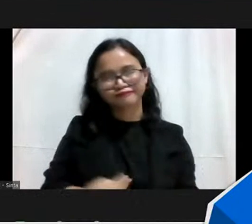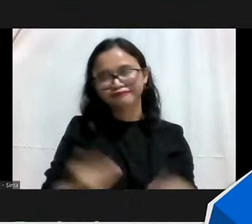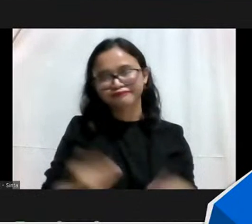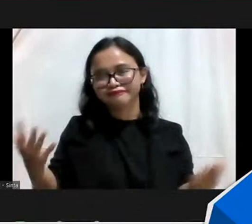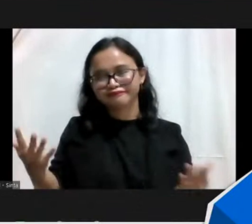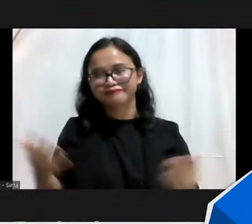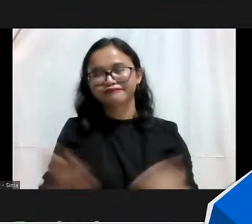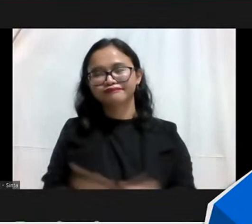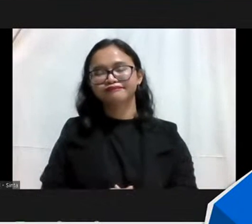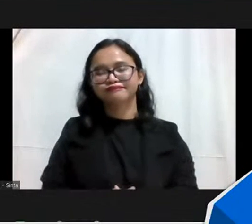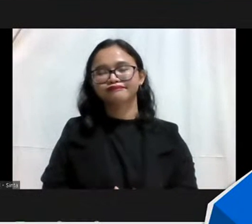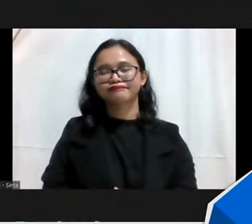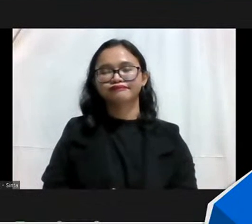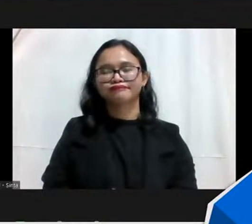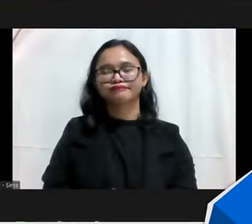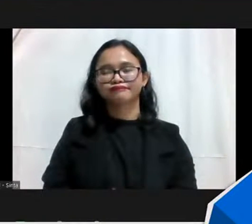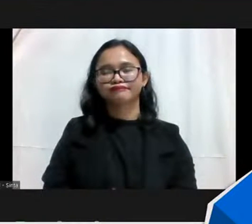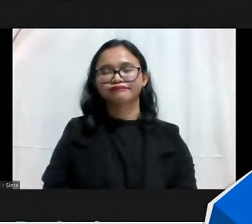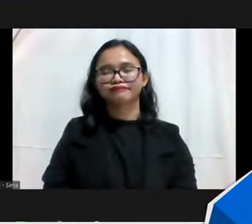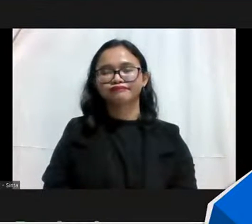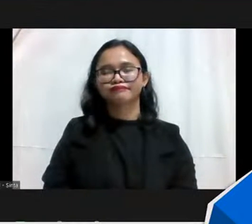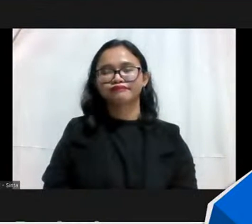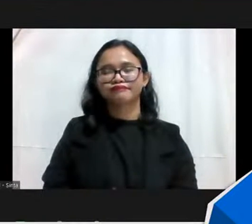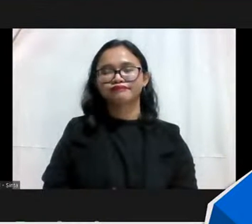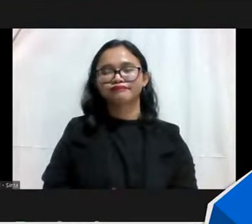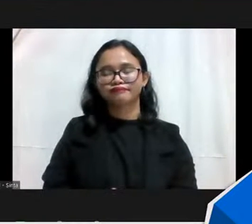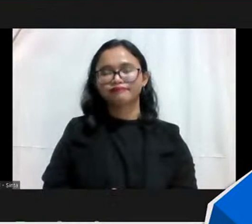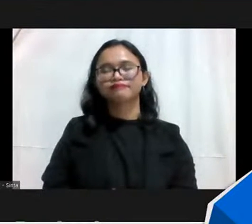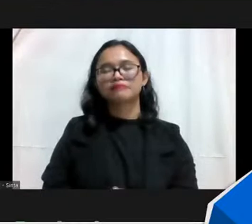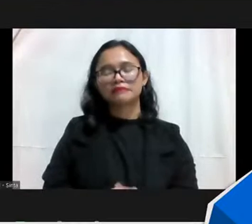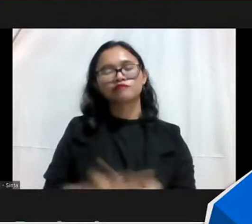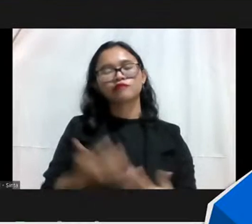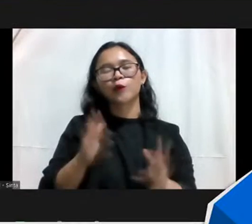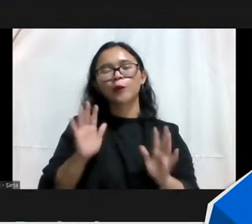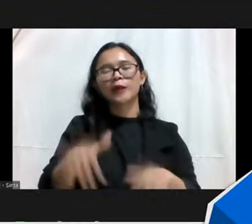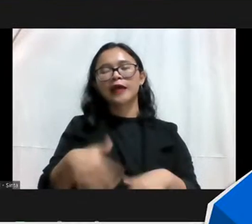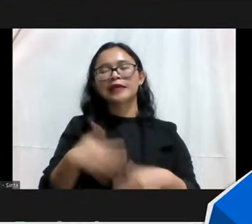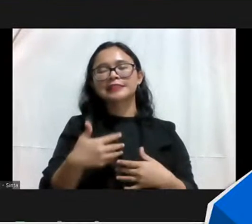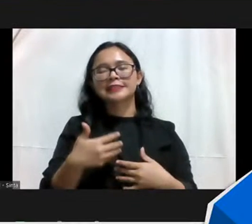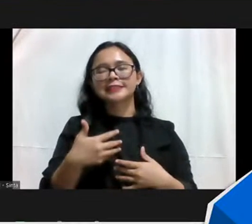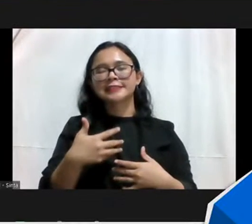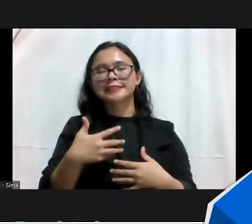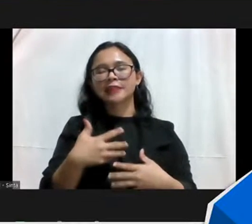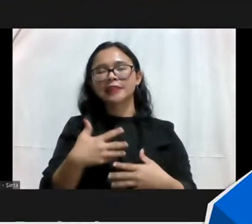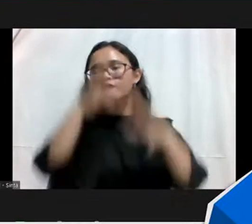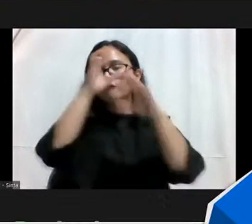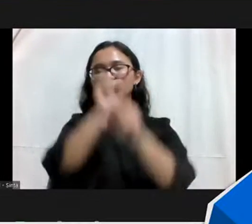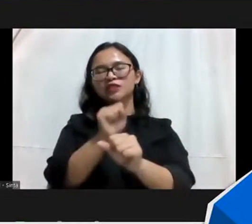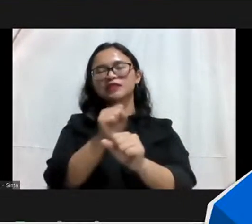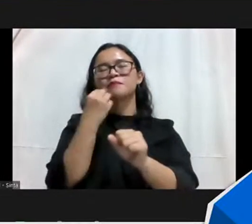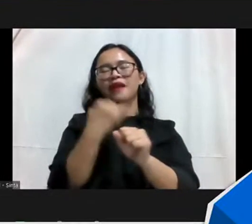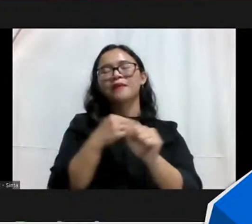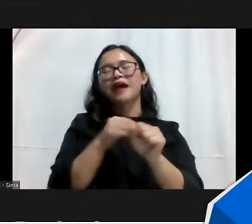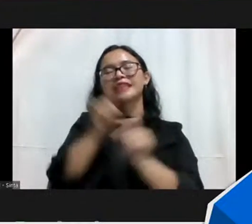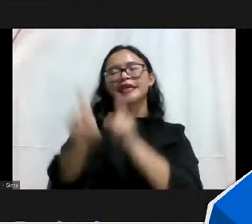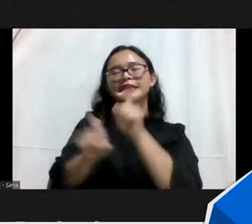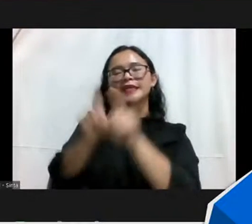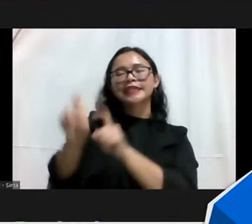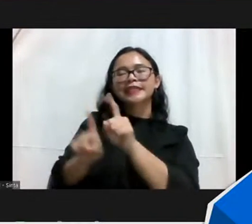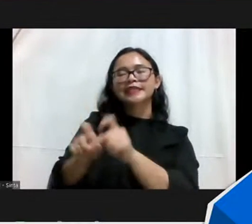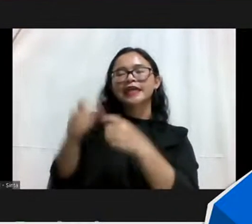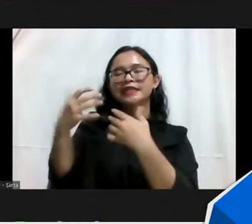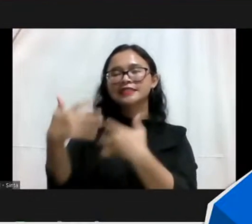fusing on the some first from